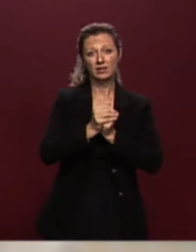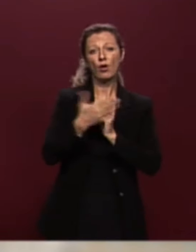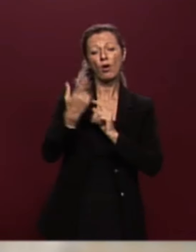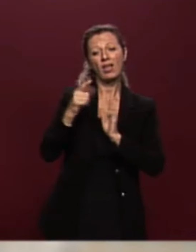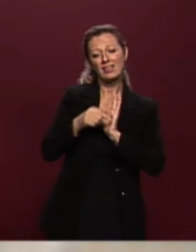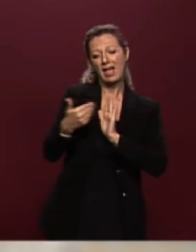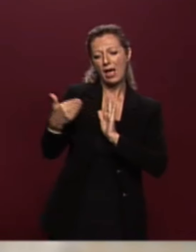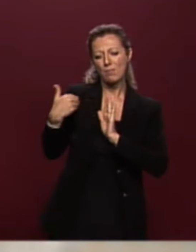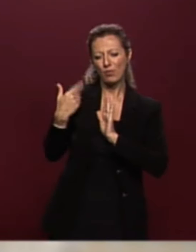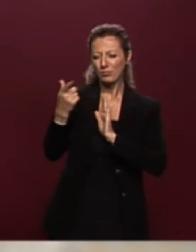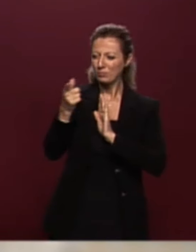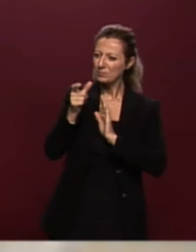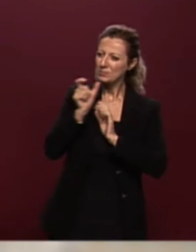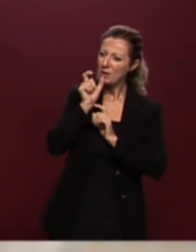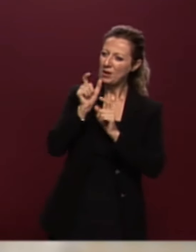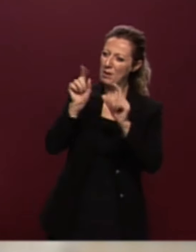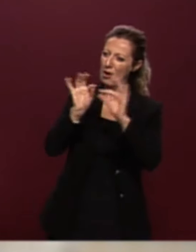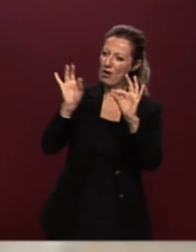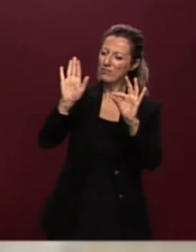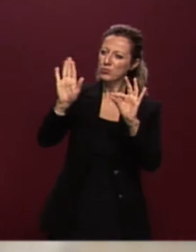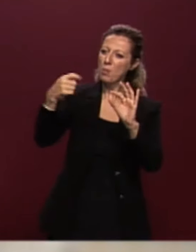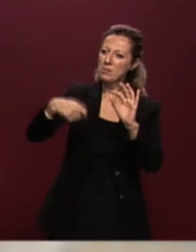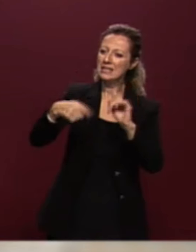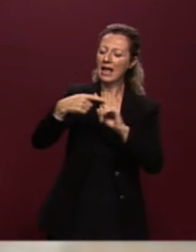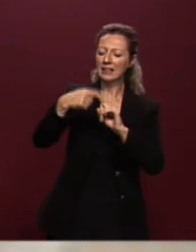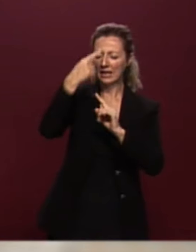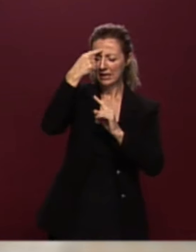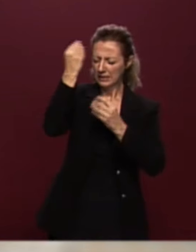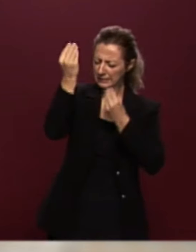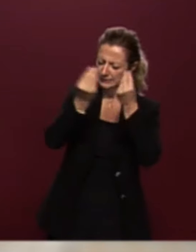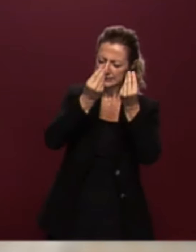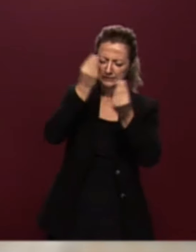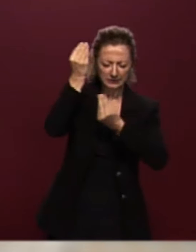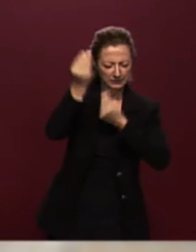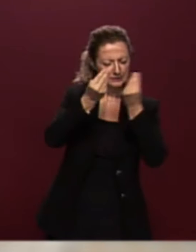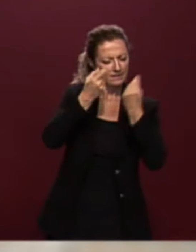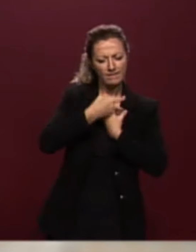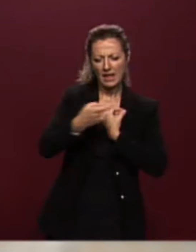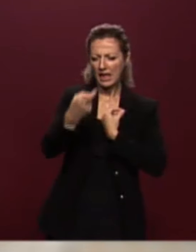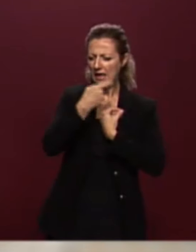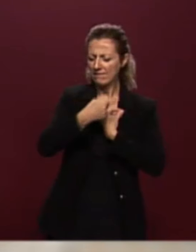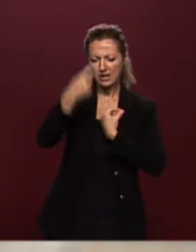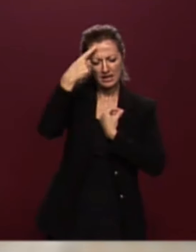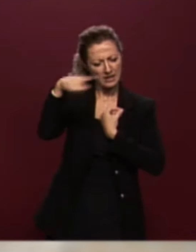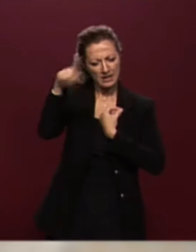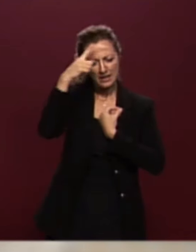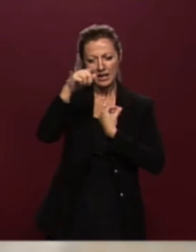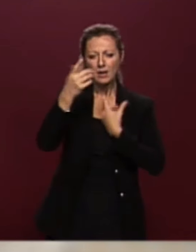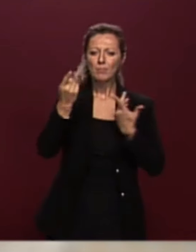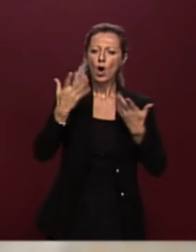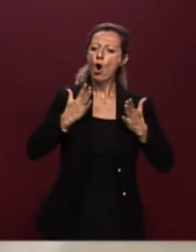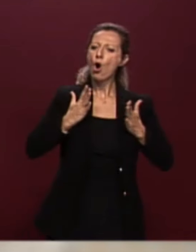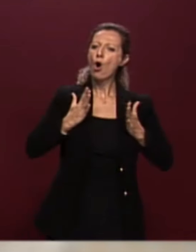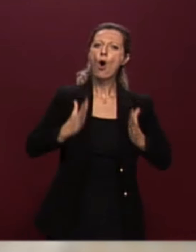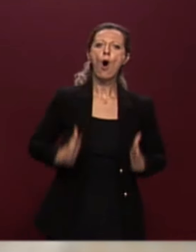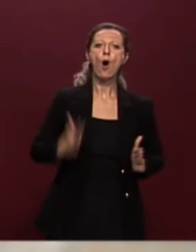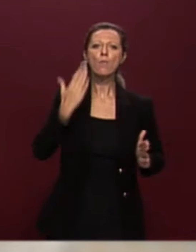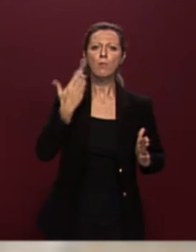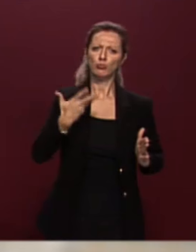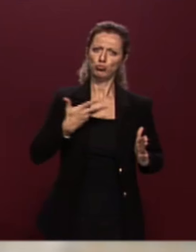parole del Presidente, ho pensato, ho riflettuto tanto su quello che il corpo umano ha per proteggersi.